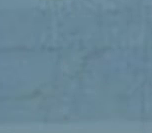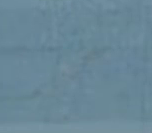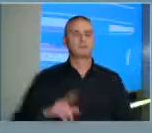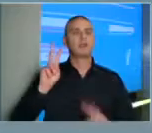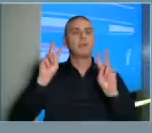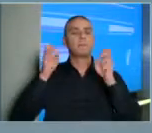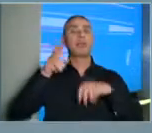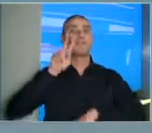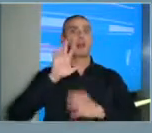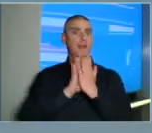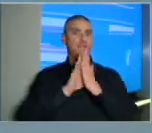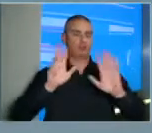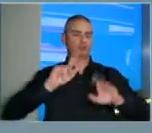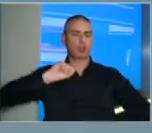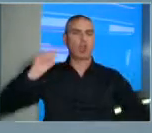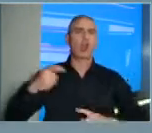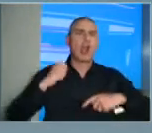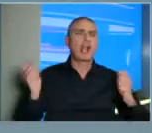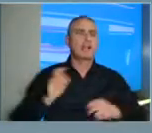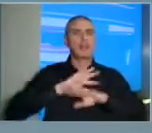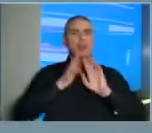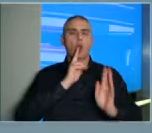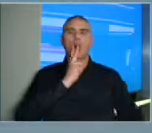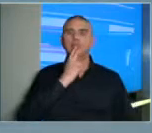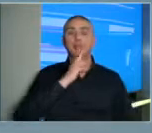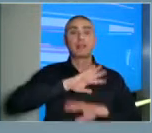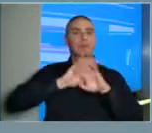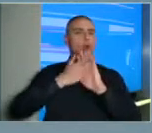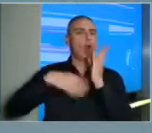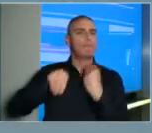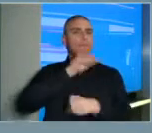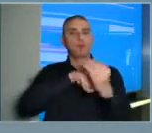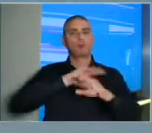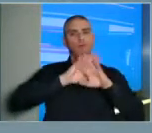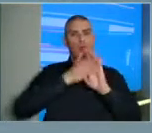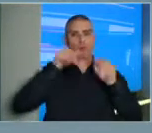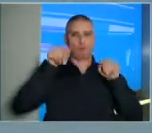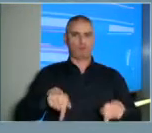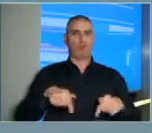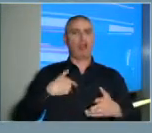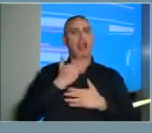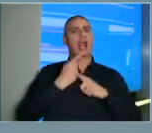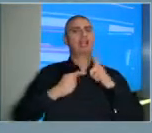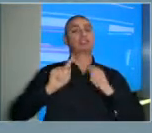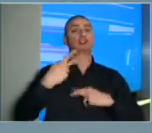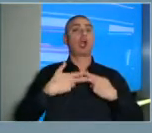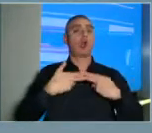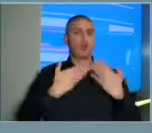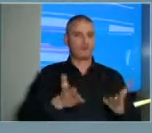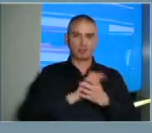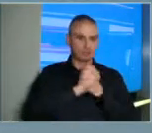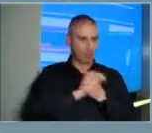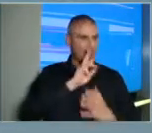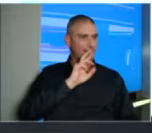בריף 2019, כל הקמפיינים, כל הספינים, כל המניפולציות, הכל כאן אצלנו בחצי השעה הקרובה. שלום